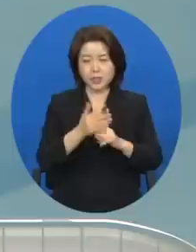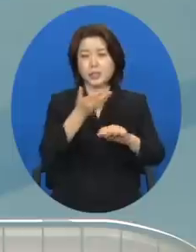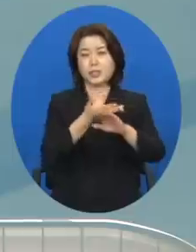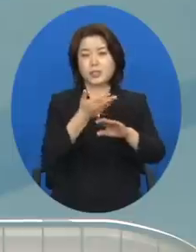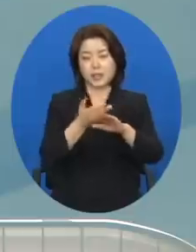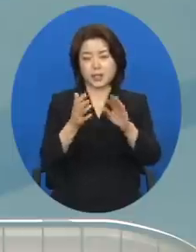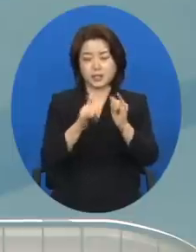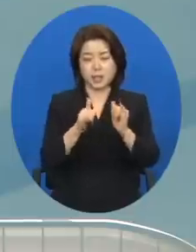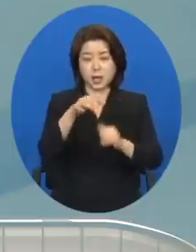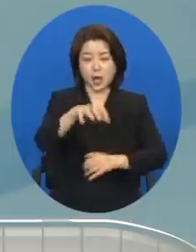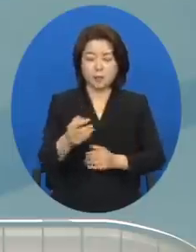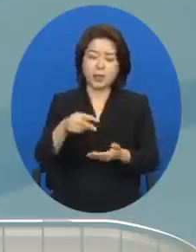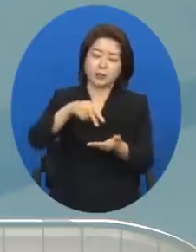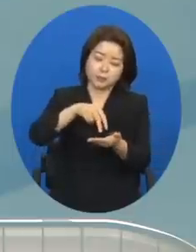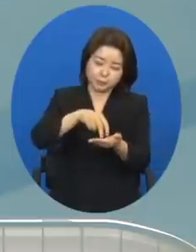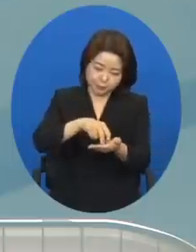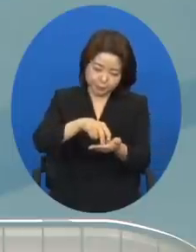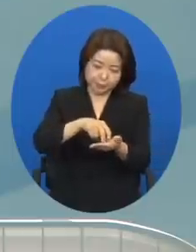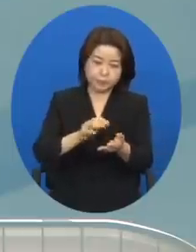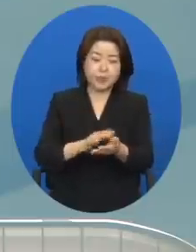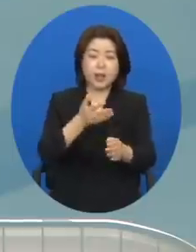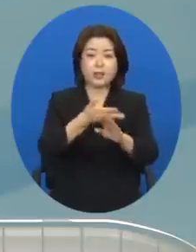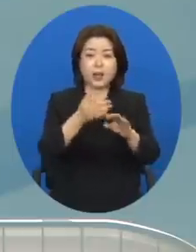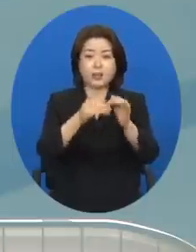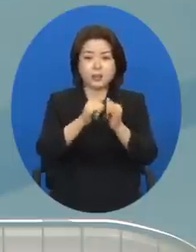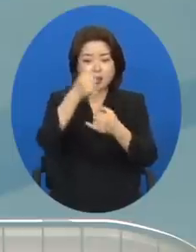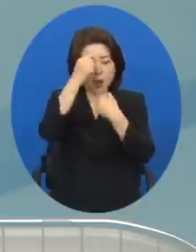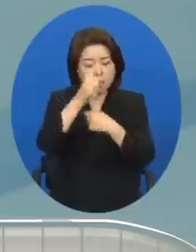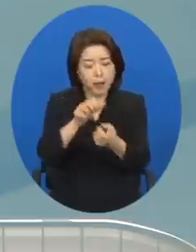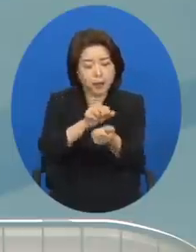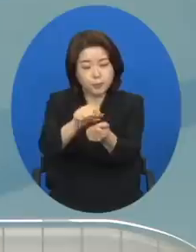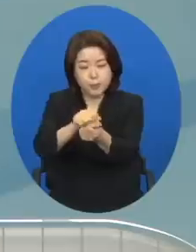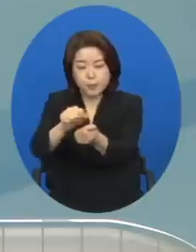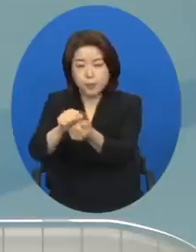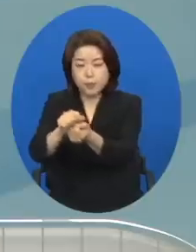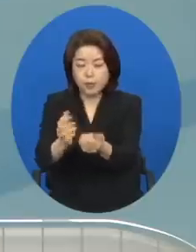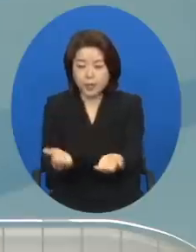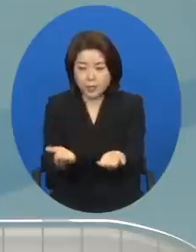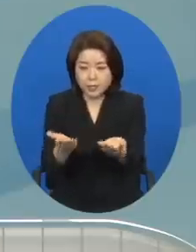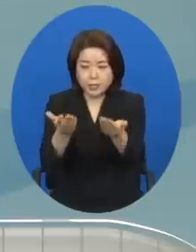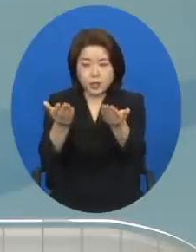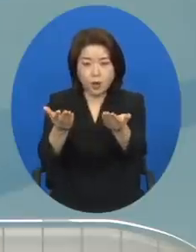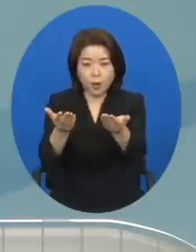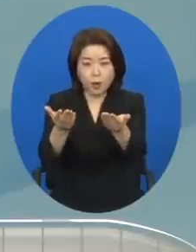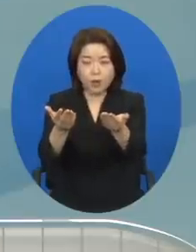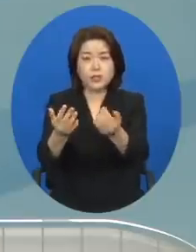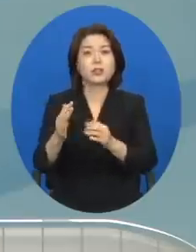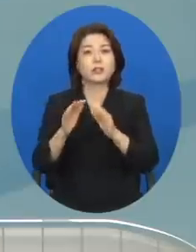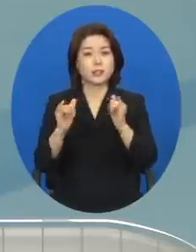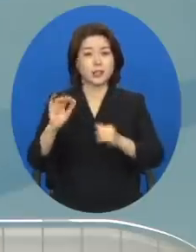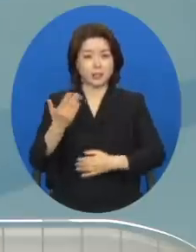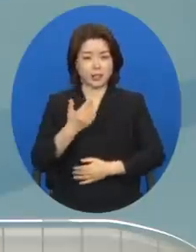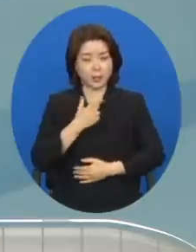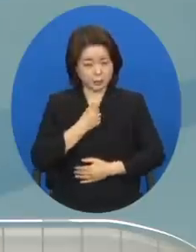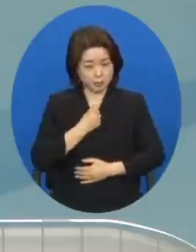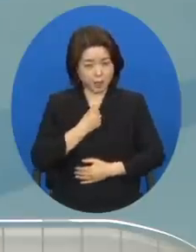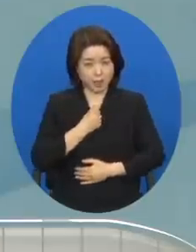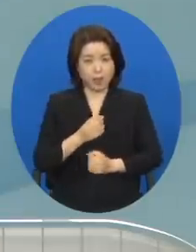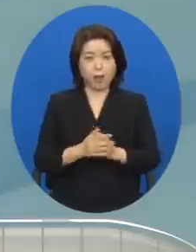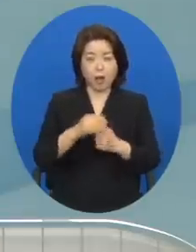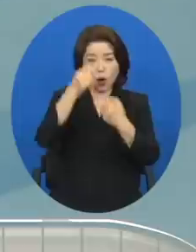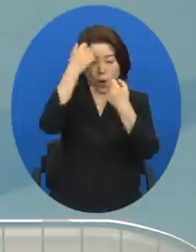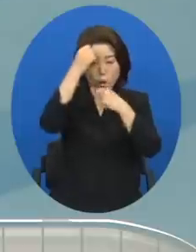앞에 무릎을 꿇고 다른 사람의 발을 씻어주는 이런 섬기는 자가 되어야지. 세족식 할 때마다